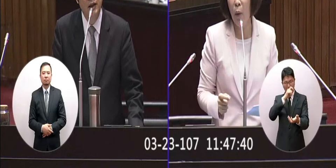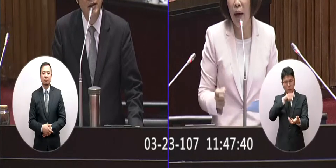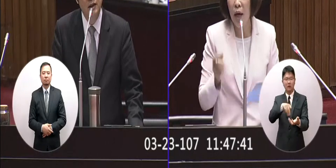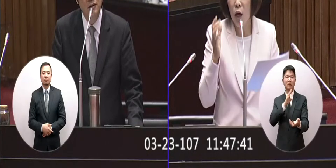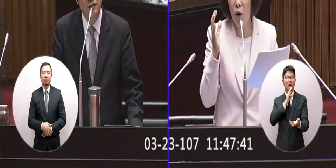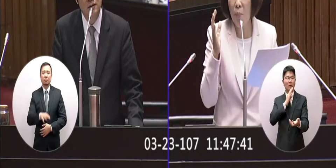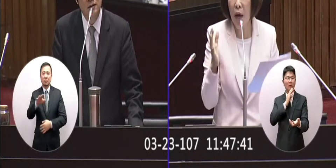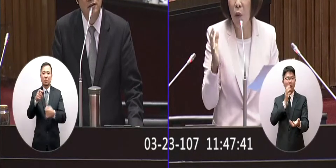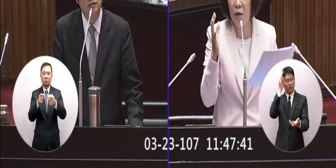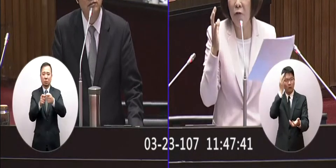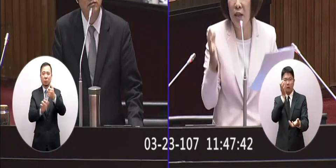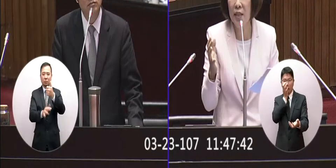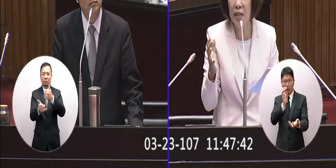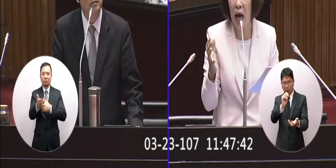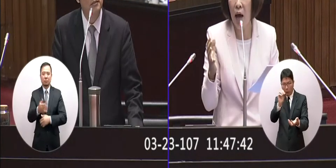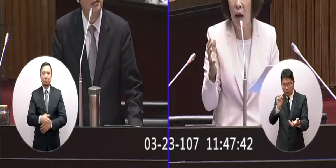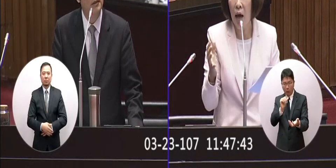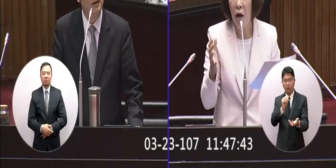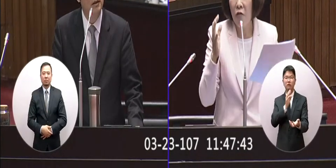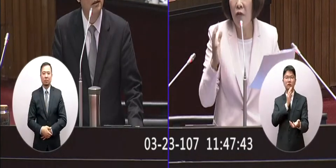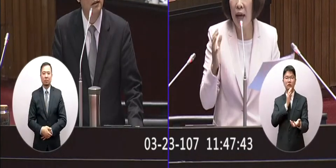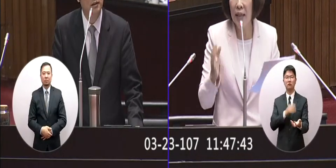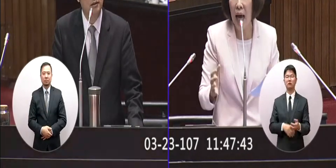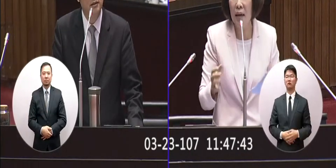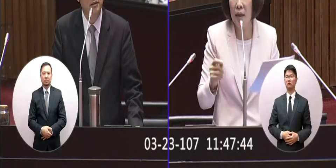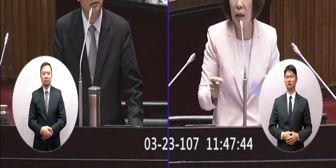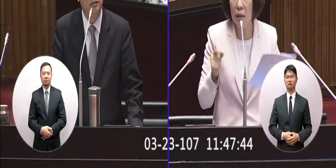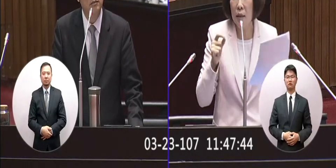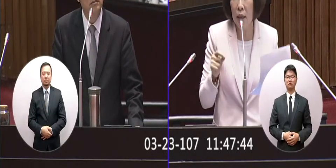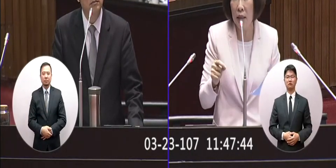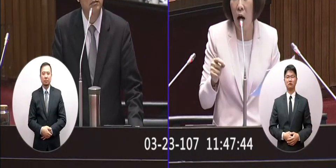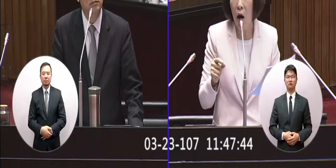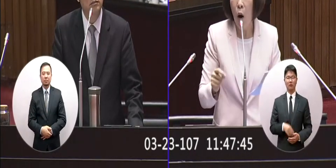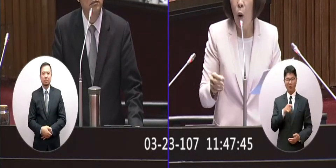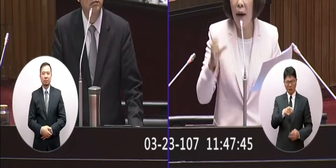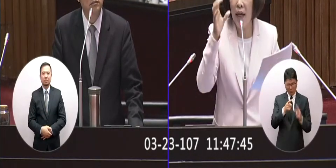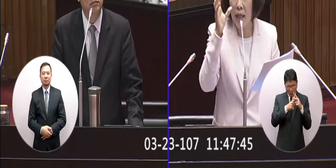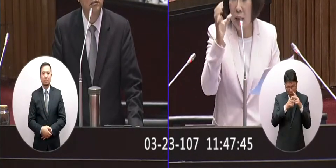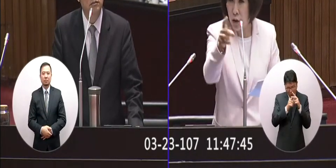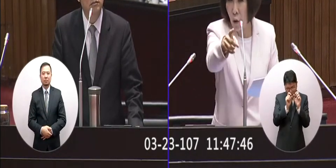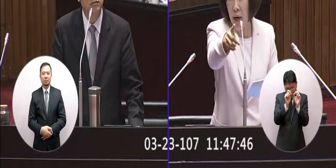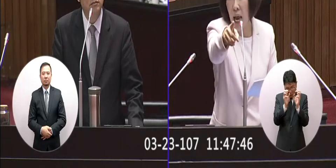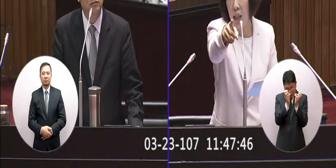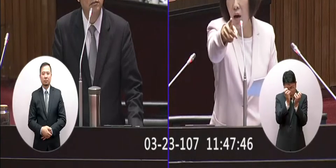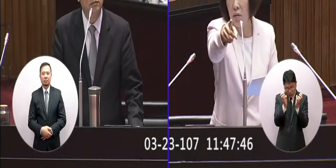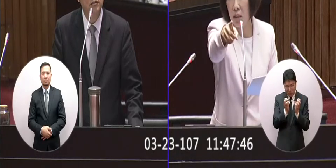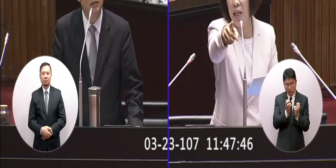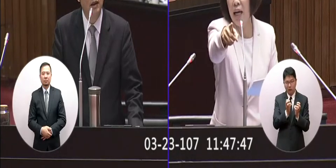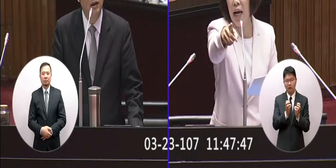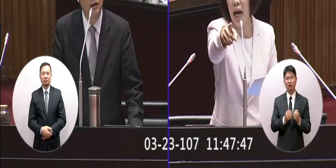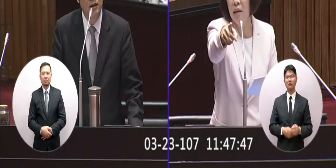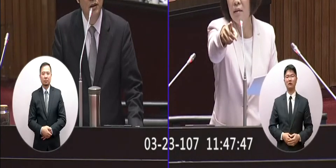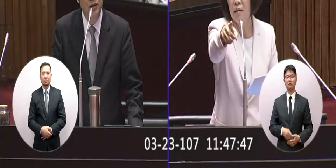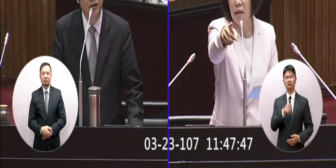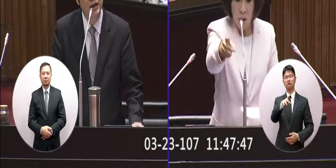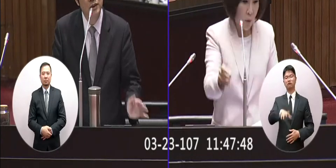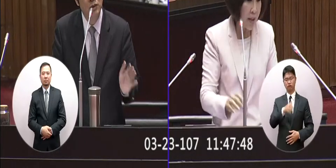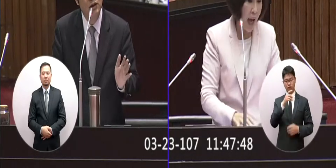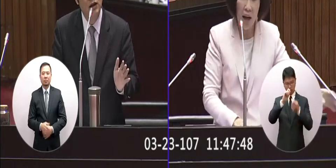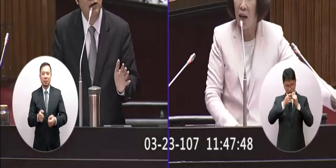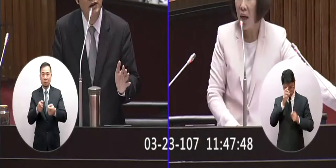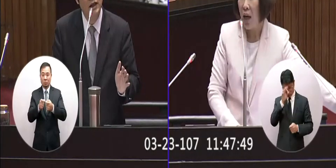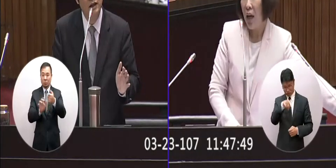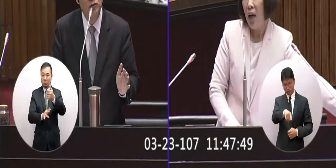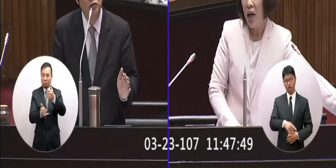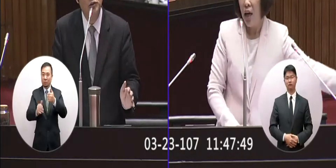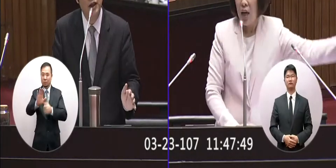就是煤灰，因为煤灰的分子啊，非常的细小，就会卡到。你现在看看， 因为我跟你